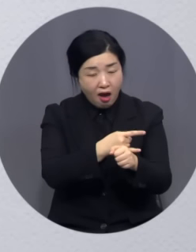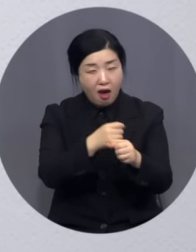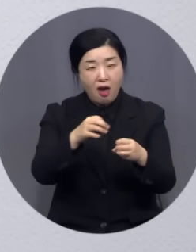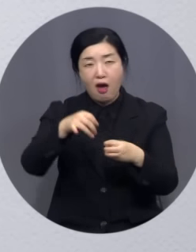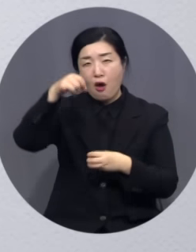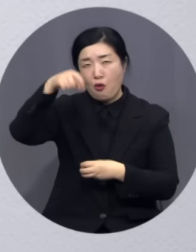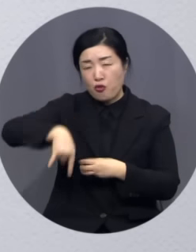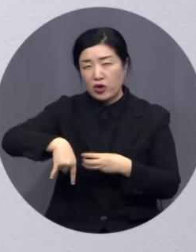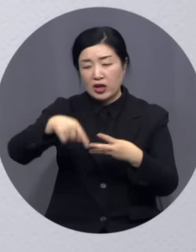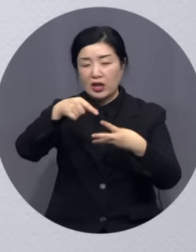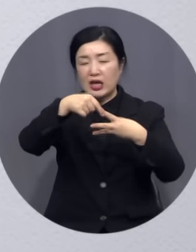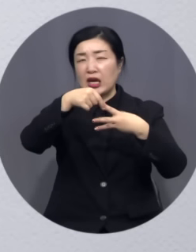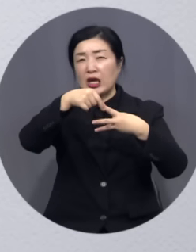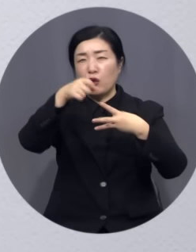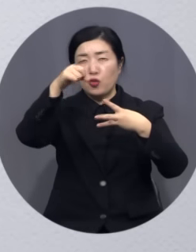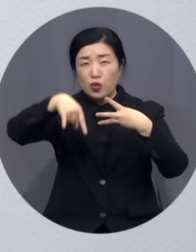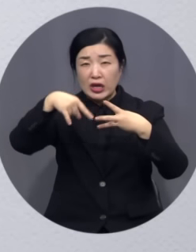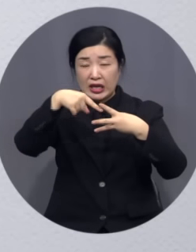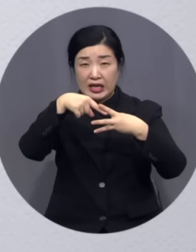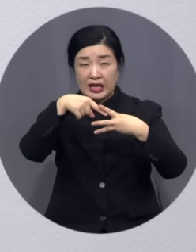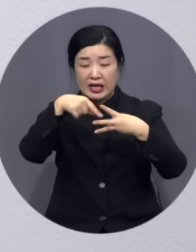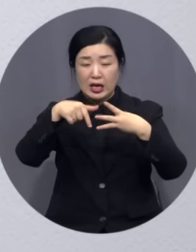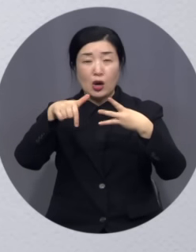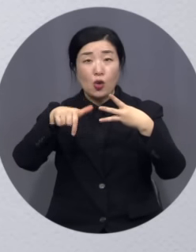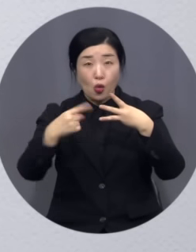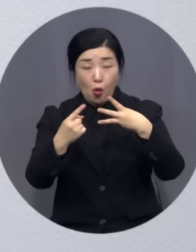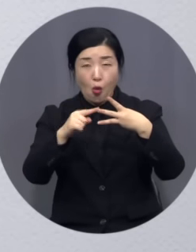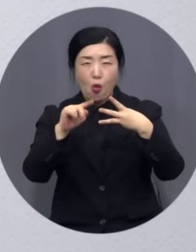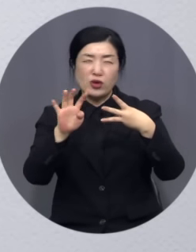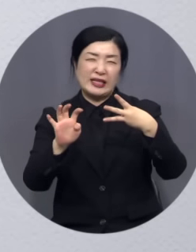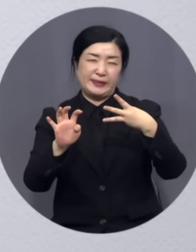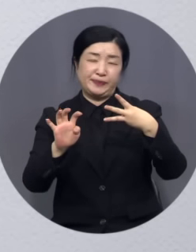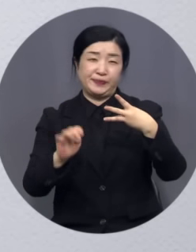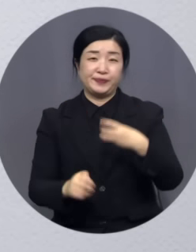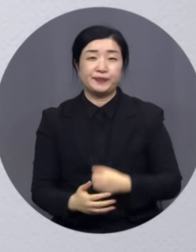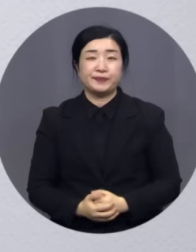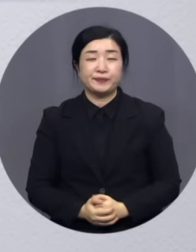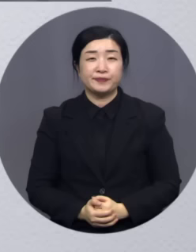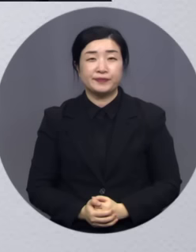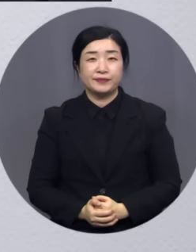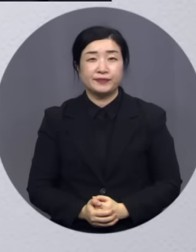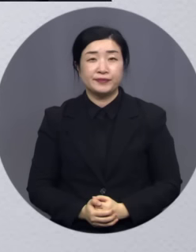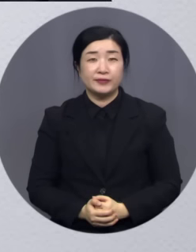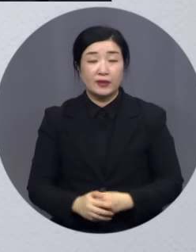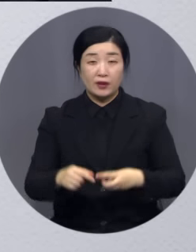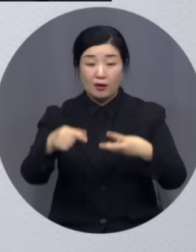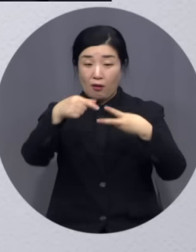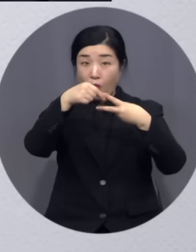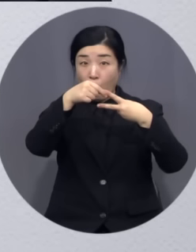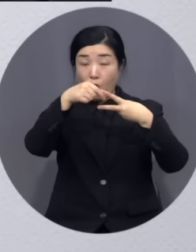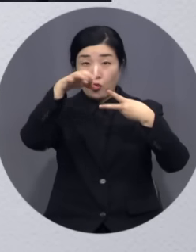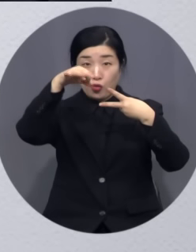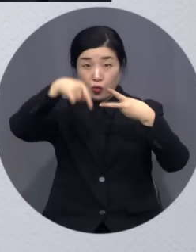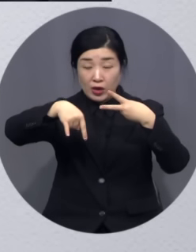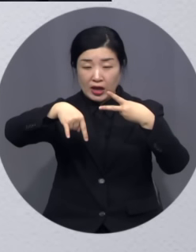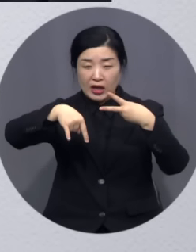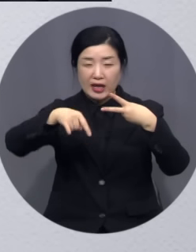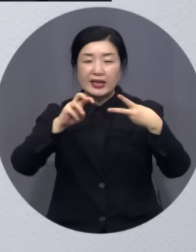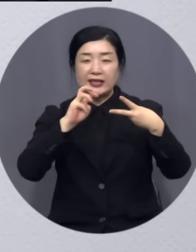후보가 56% 높았고 고기철 후보는 40% 있습니다 위성곤 후보 지지도는 3